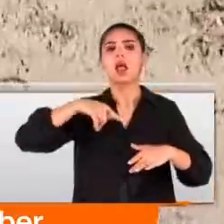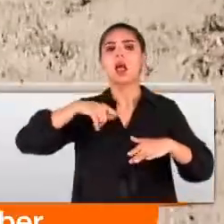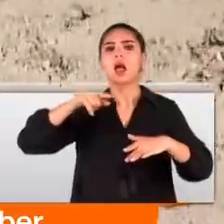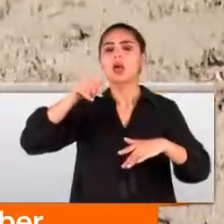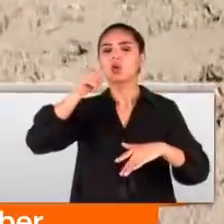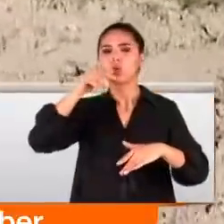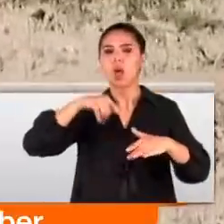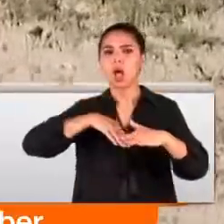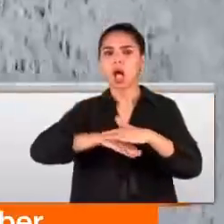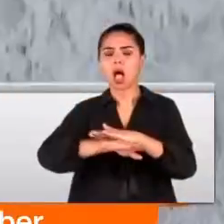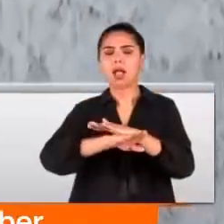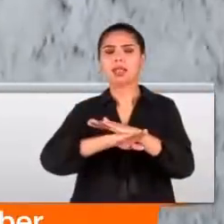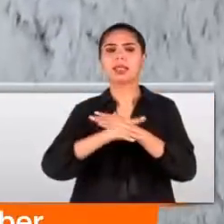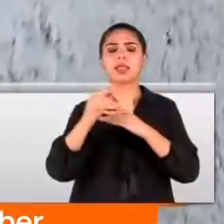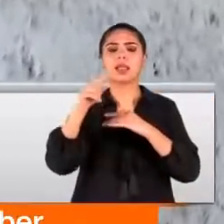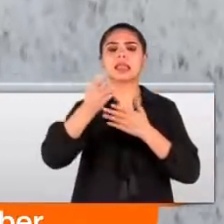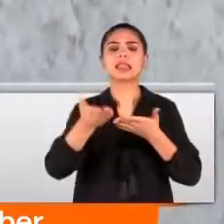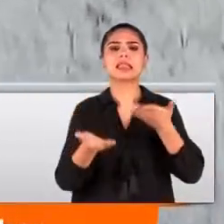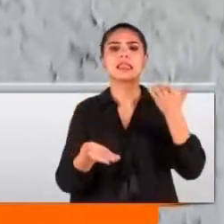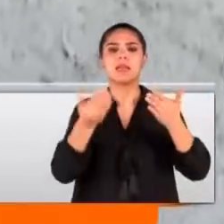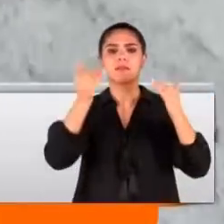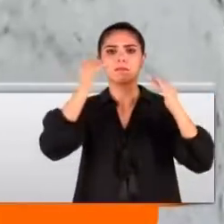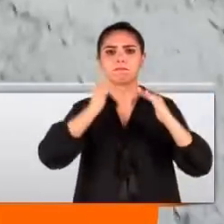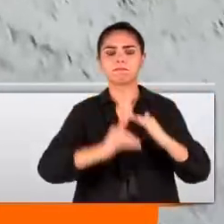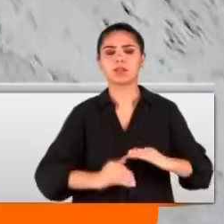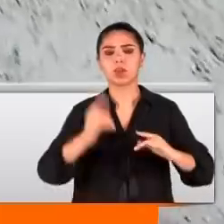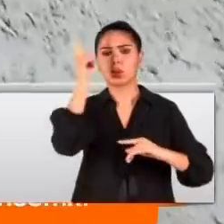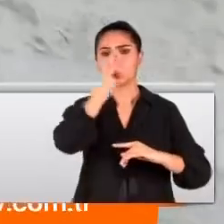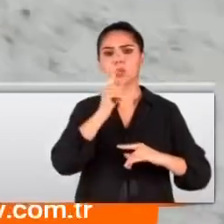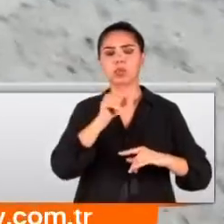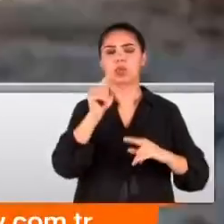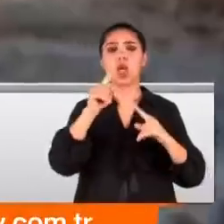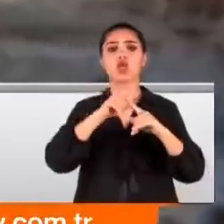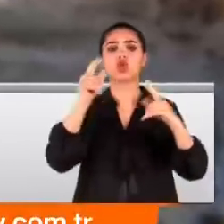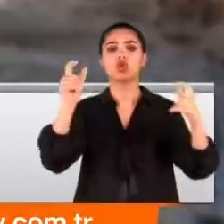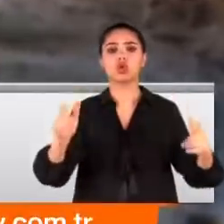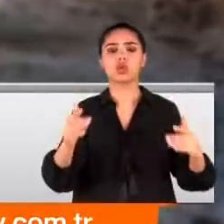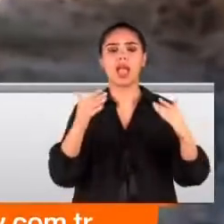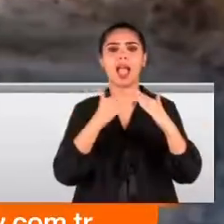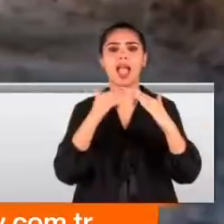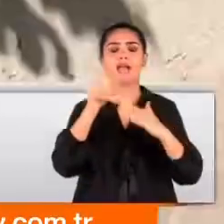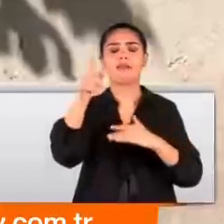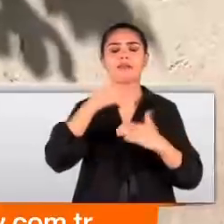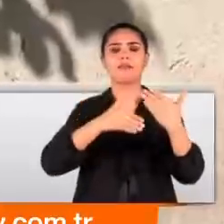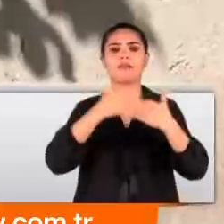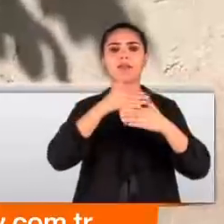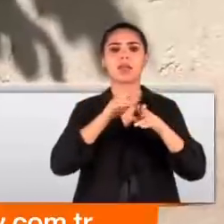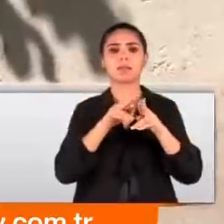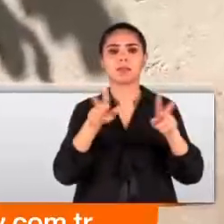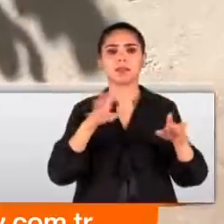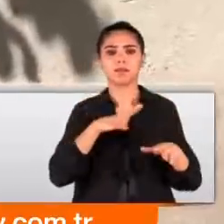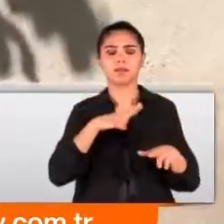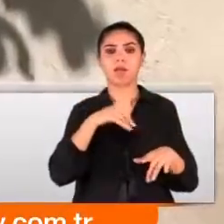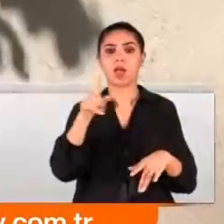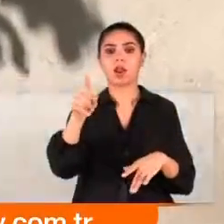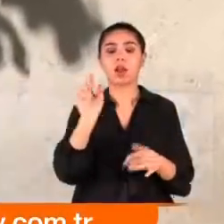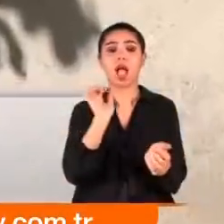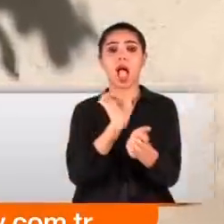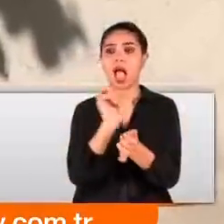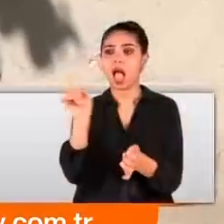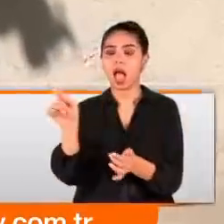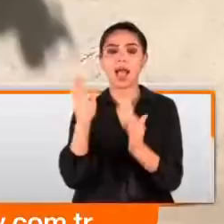azalması olarak açıklıyor. Yarıkların evlere ulaştığı Tuzlukçu ilçesinde tedirginlik hakim. Nevriye ve Yusuf Soboğlu